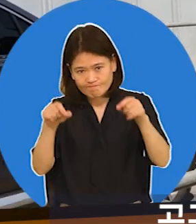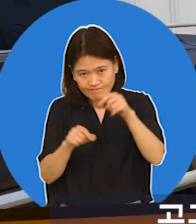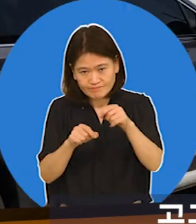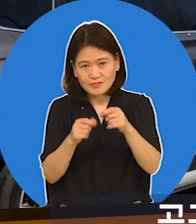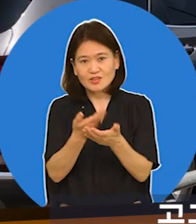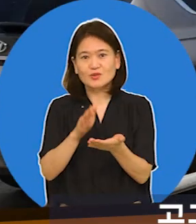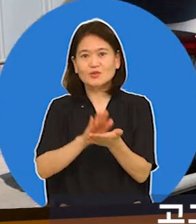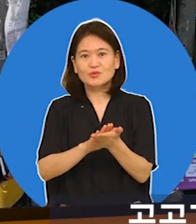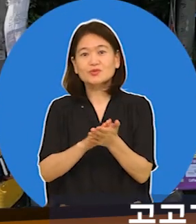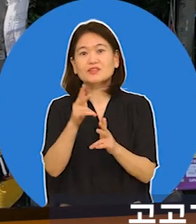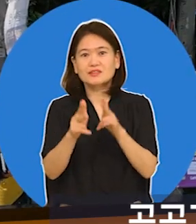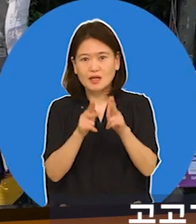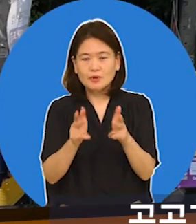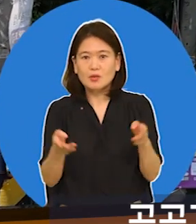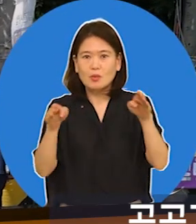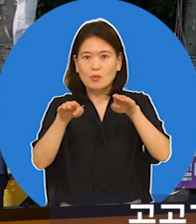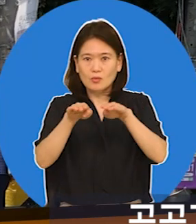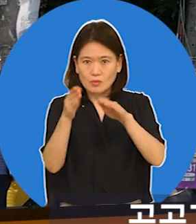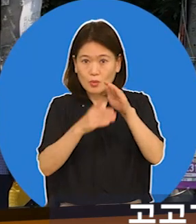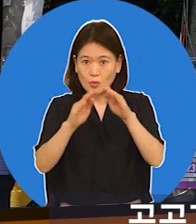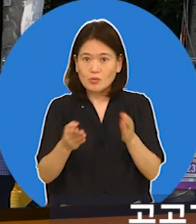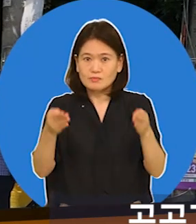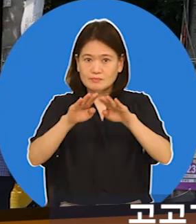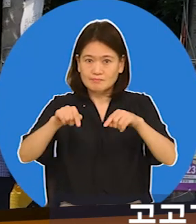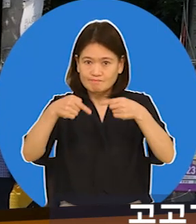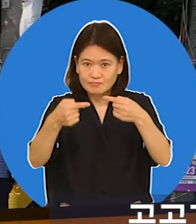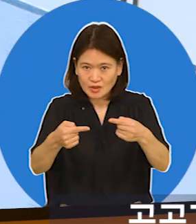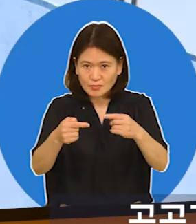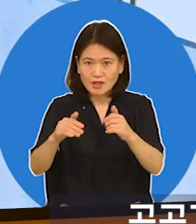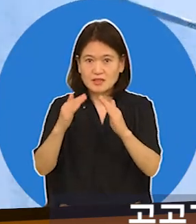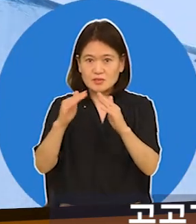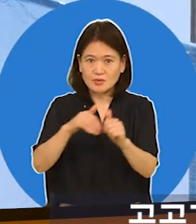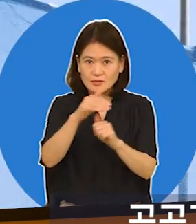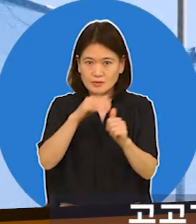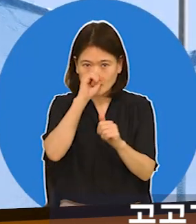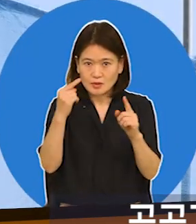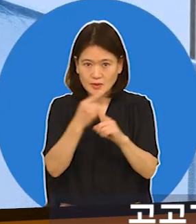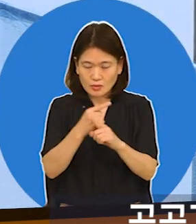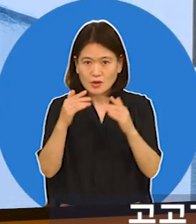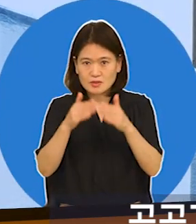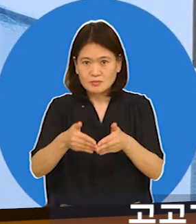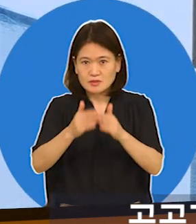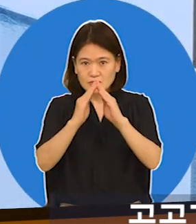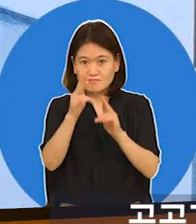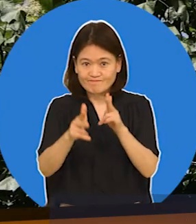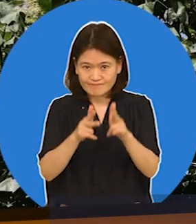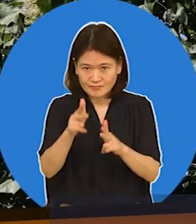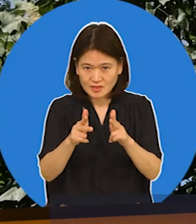정체된 재개발사업을 공공기관이 시행사 로 참여해 주거환경을 개선하고 주택을 공급하는 사업